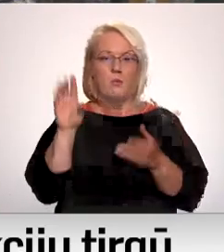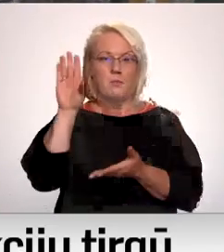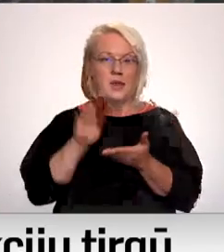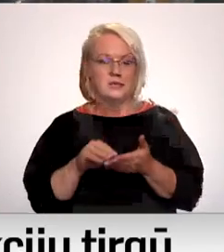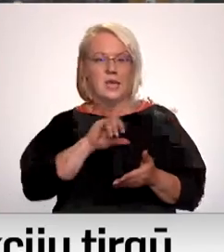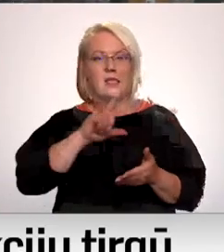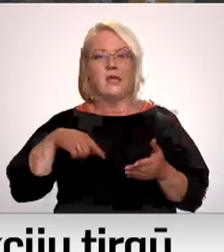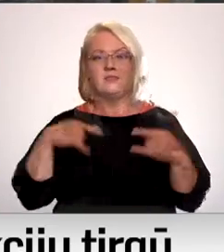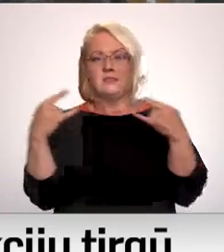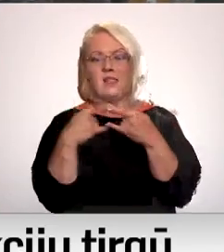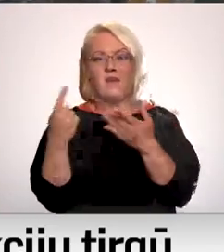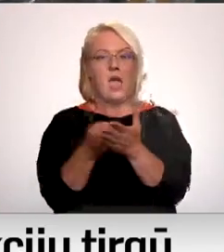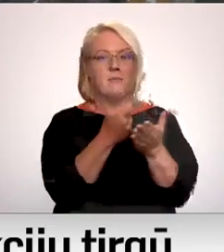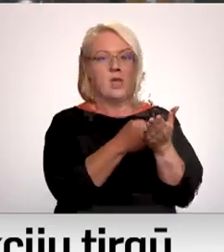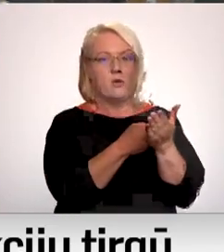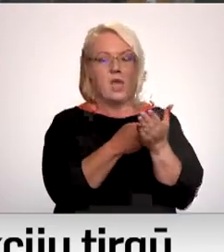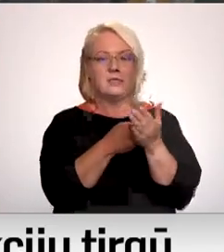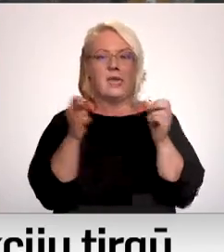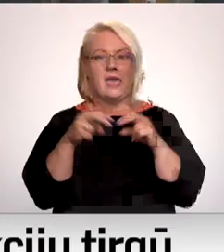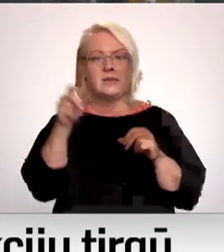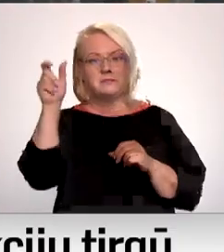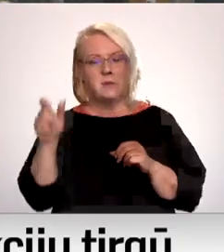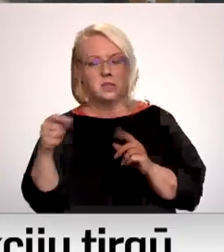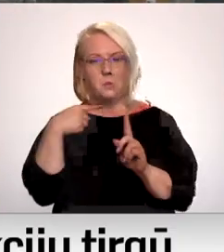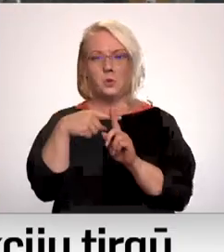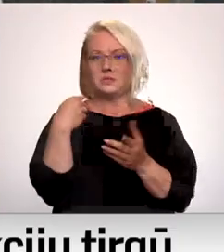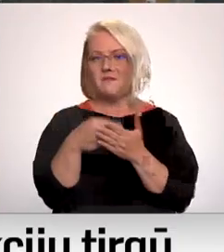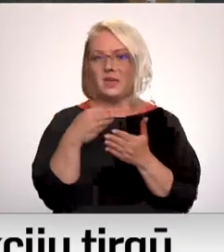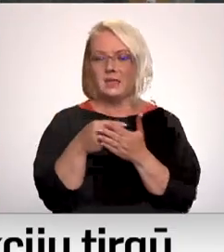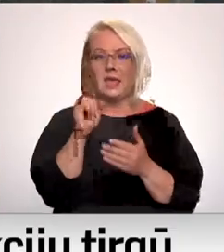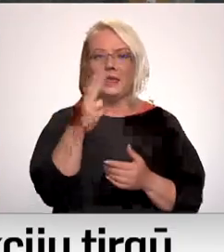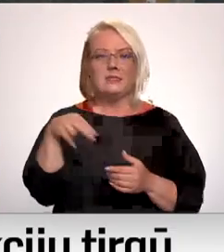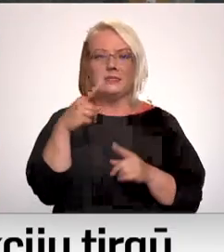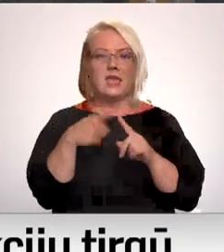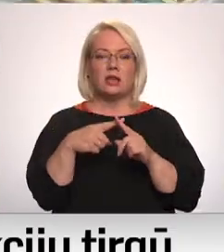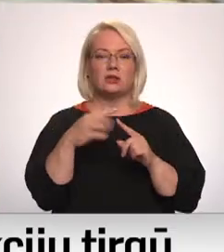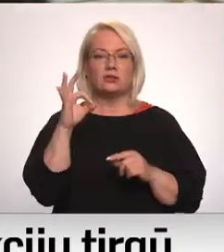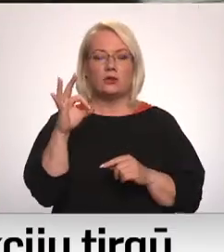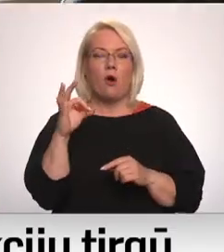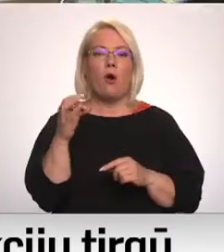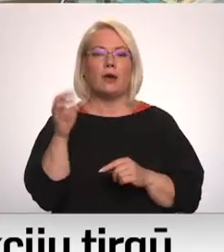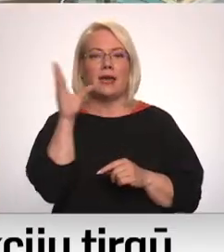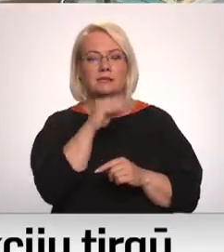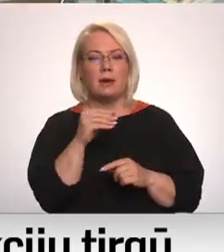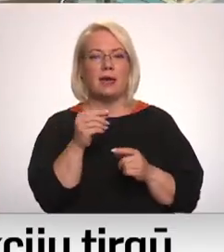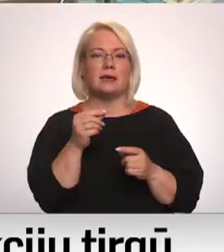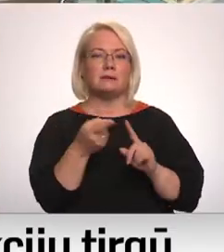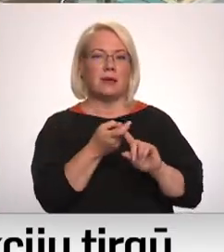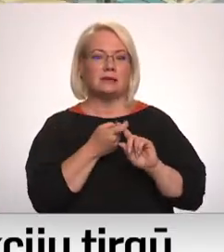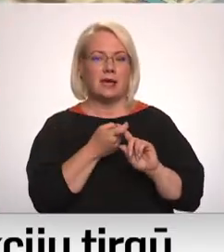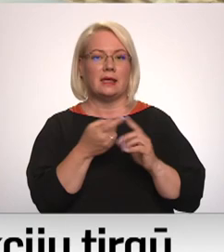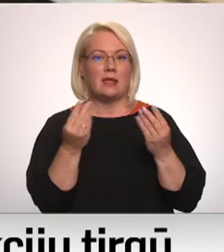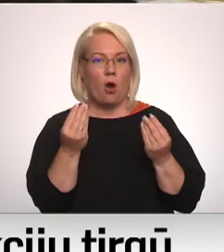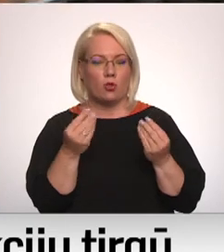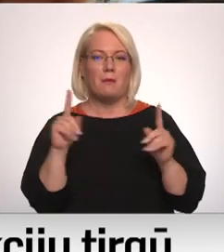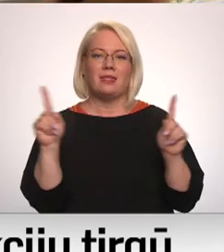televīzijas aptaujātie eksperti pozitīvi vērtē indekso izredzes piesaistīt šo naudu. Vienlaikus viņi norāda, ka ir vairāki riski, kuri var